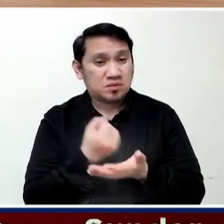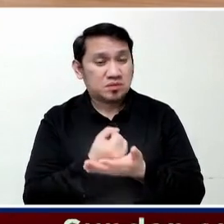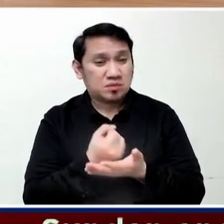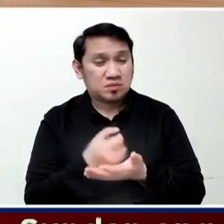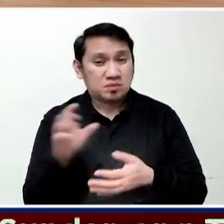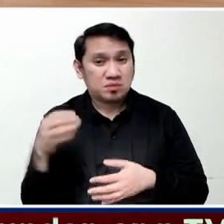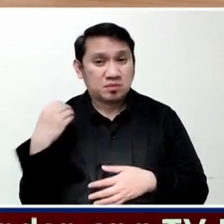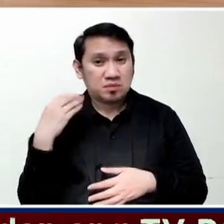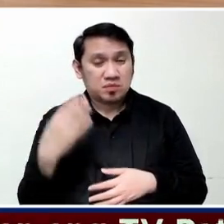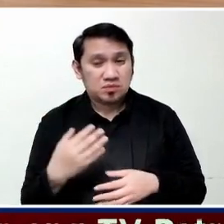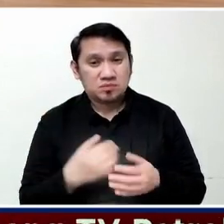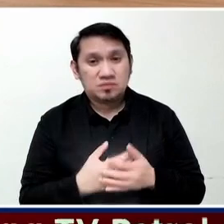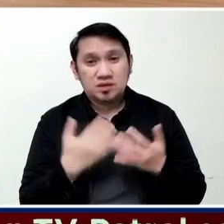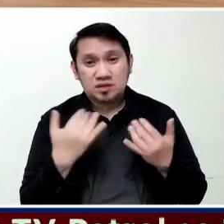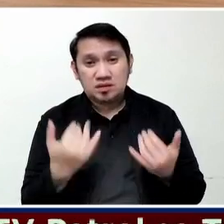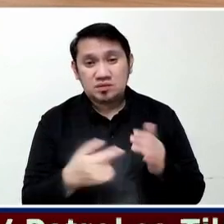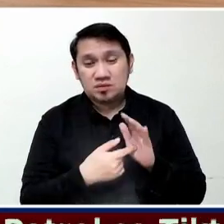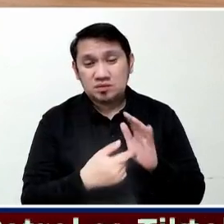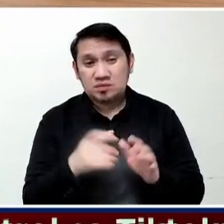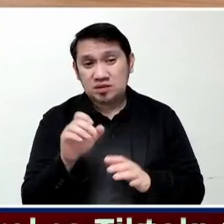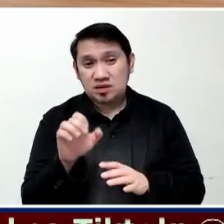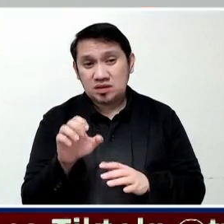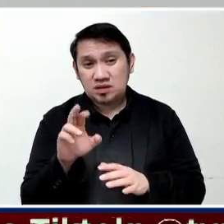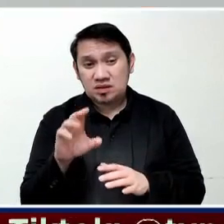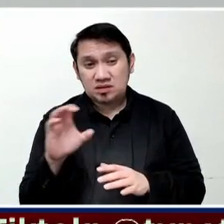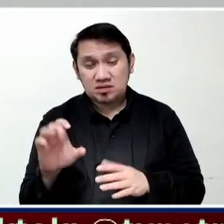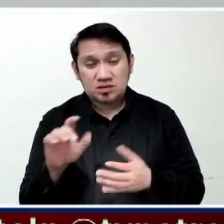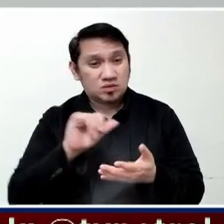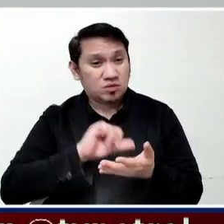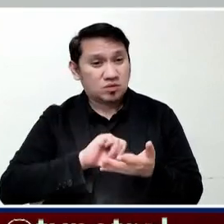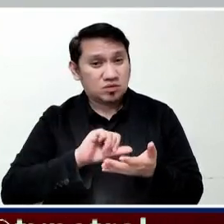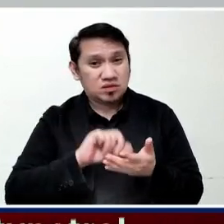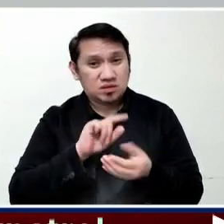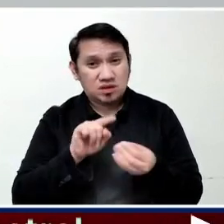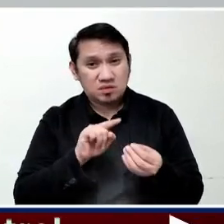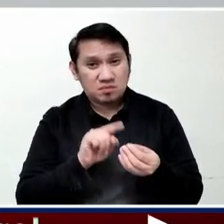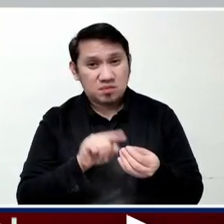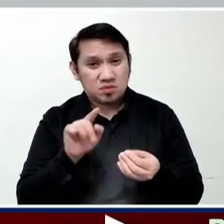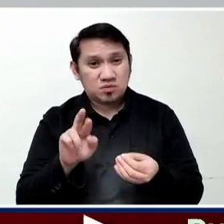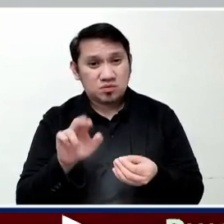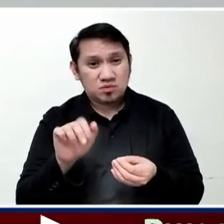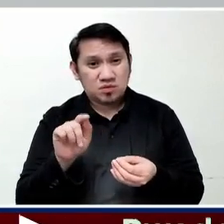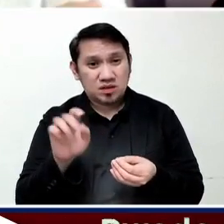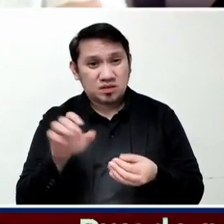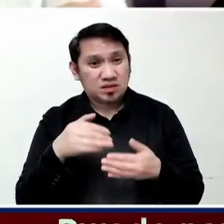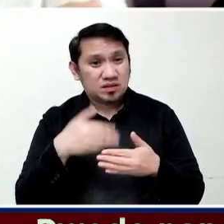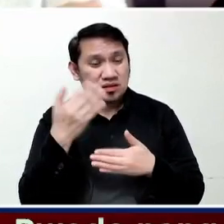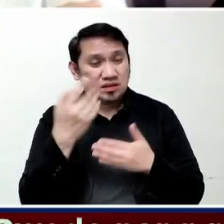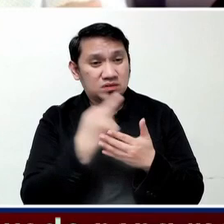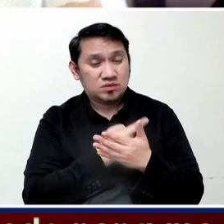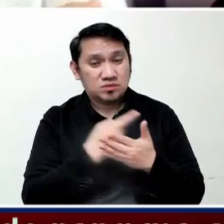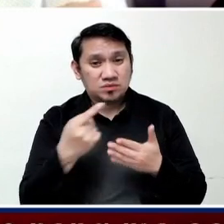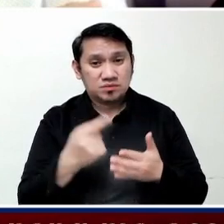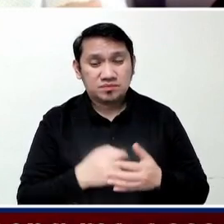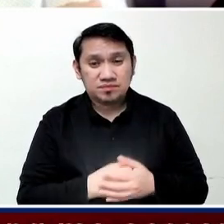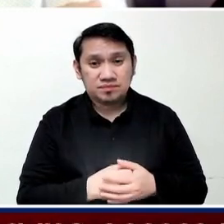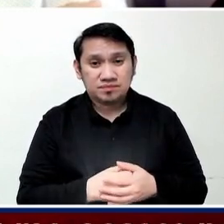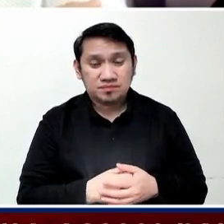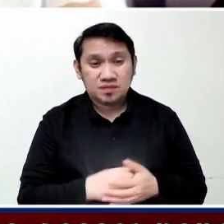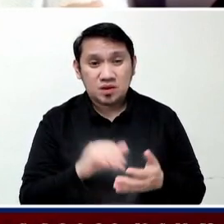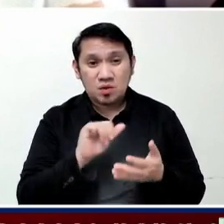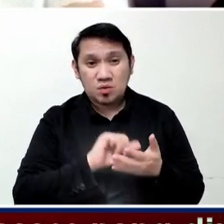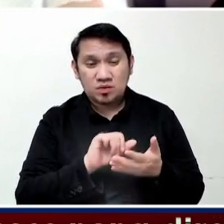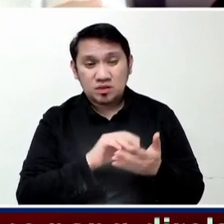nila. Ilalabas na ng ERC ang resulta ng audit kaugnay sa rate reset sa susunod na linggo. Ito yung audit on the